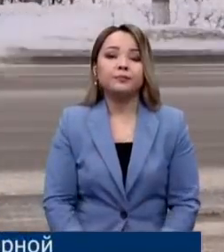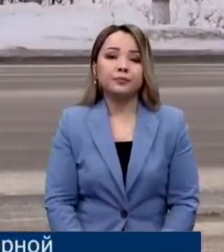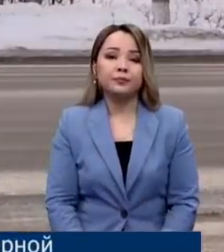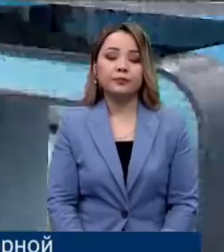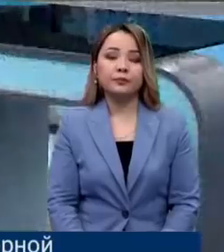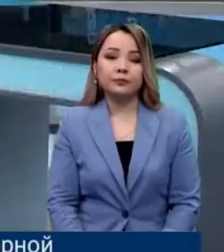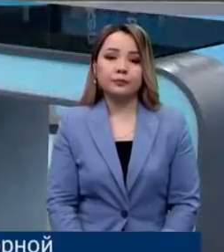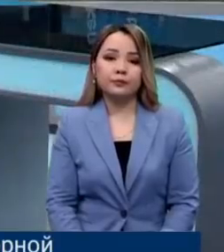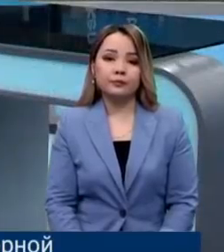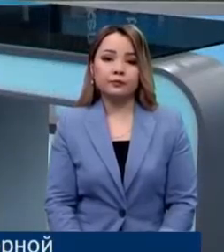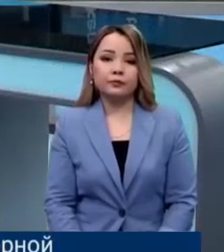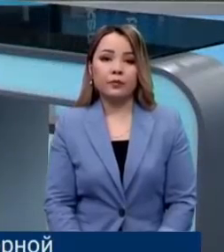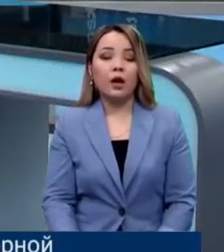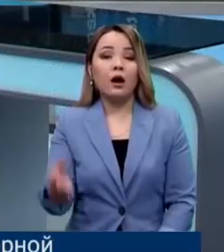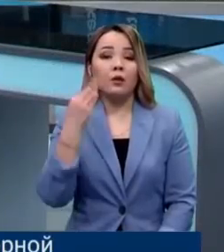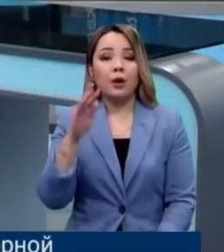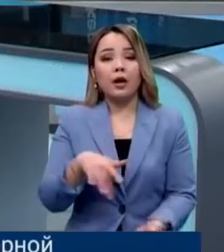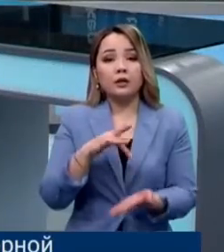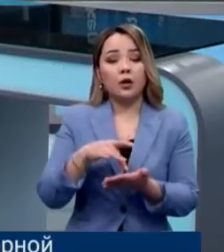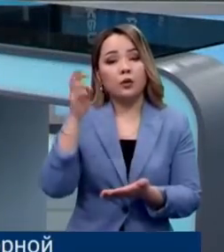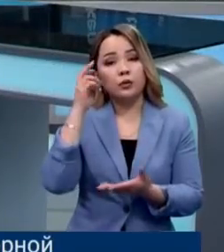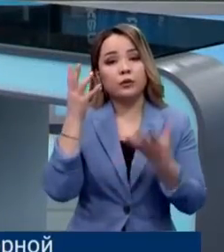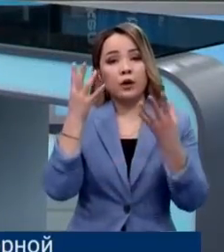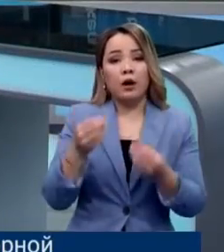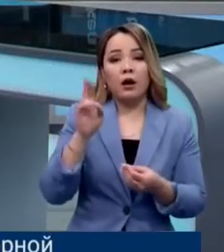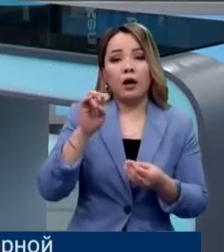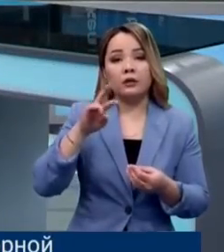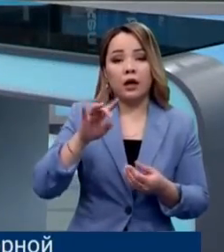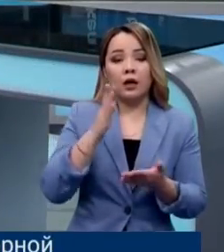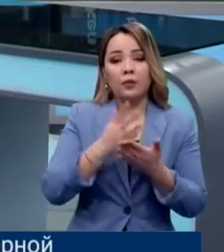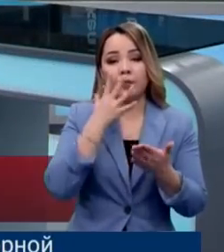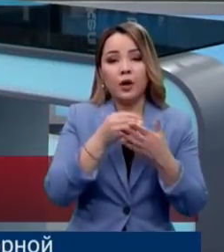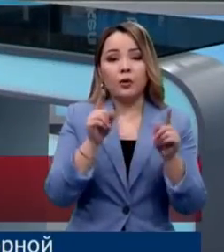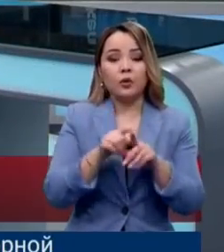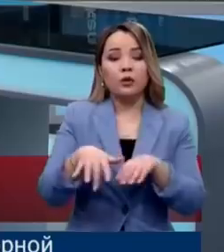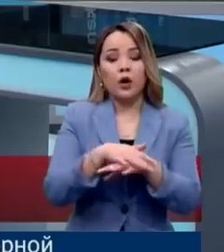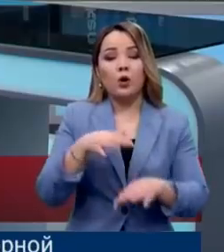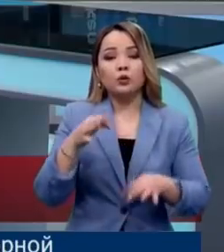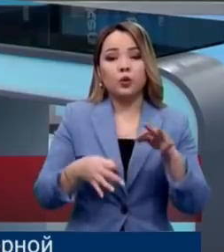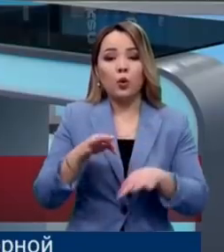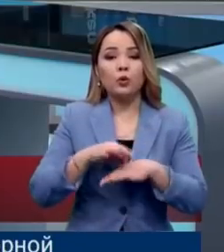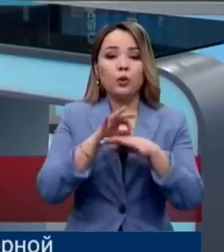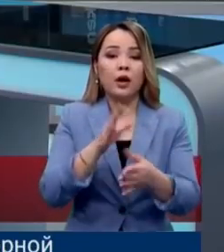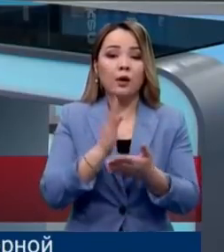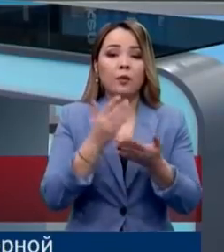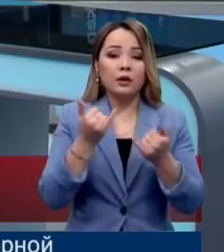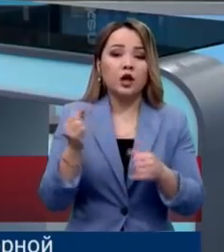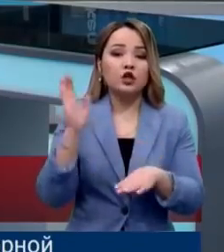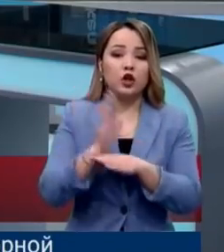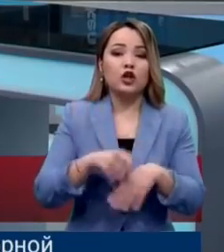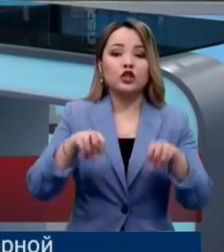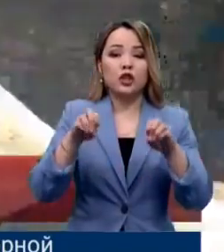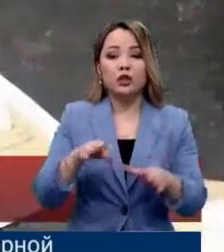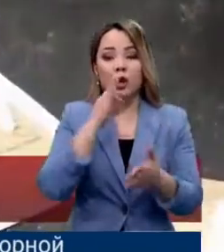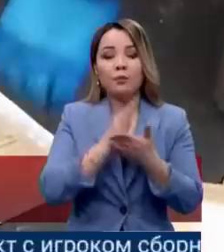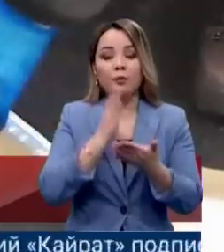Бизнес. Алматыда қаралы қаңтар кезінде дүние мүлікті үптеп кеткендердің соты өтуде. Солардың бірқатарына үкім де шығып